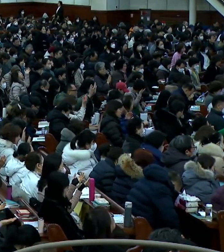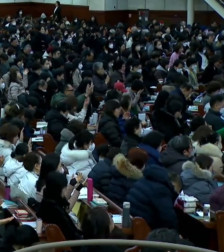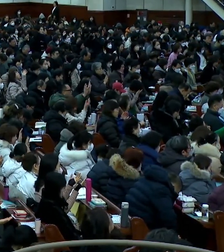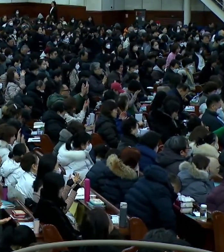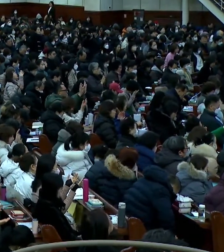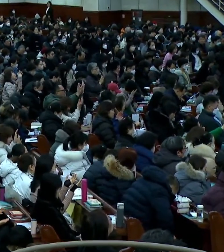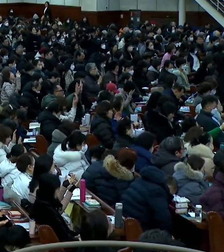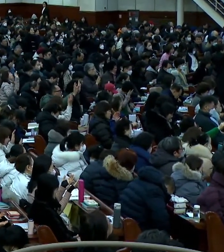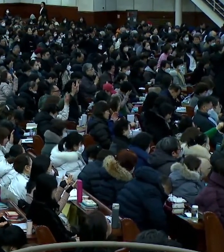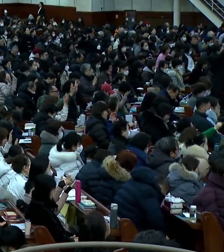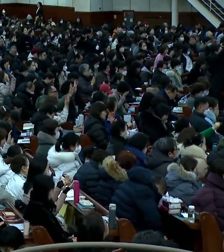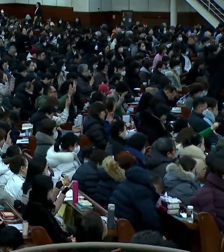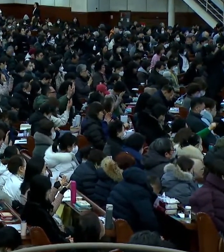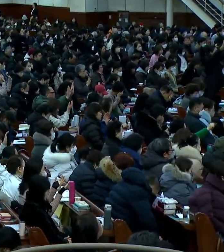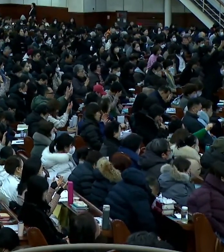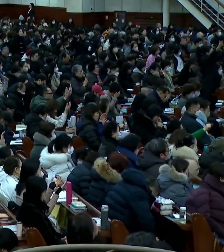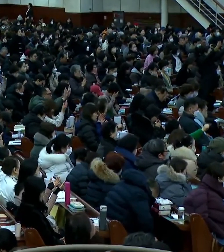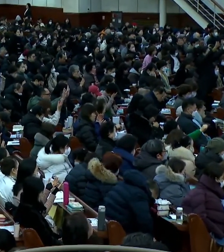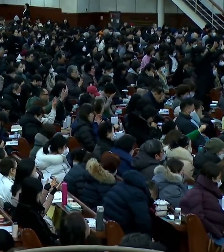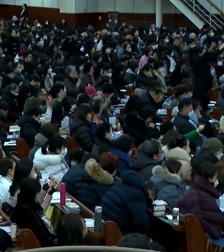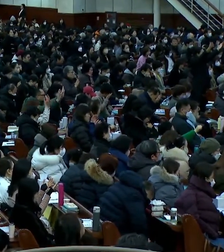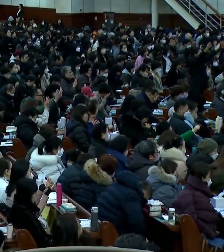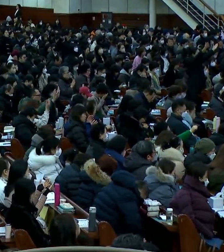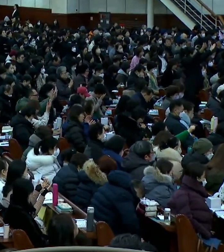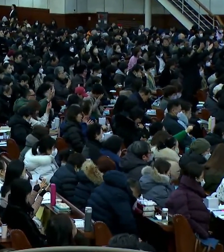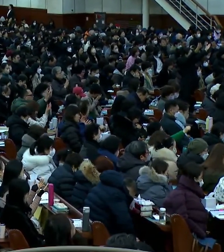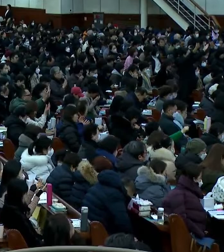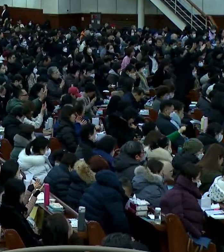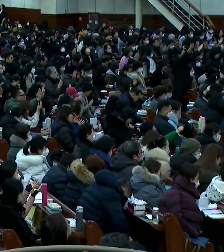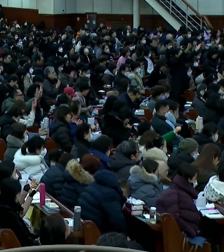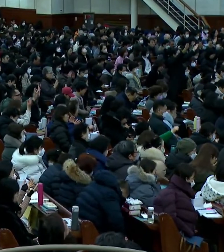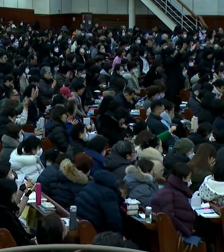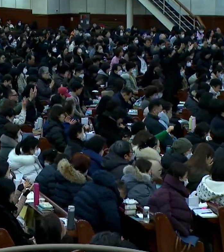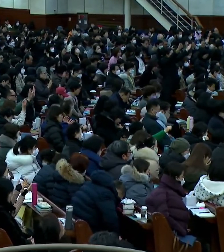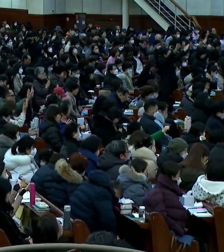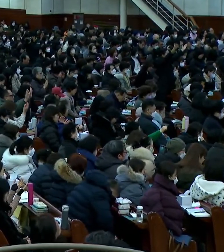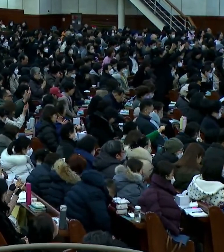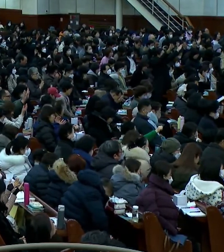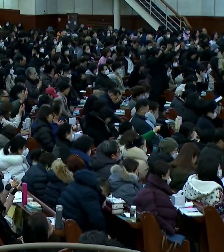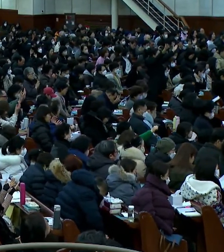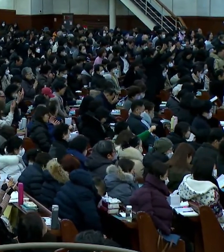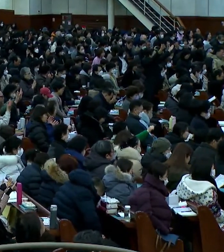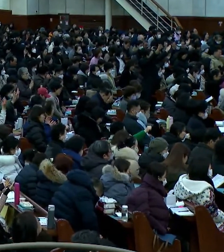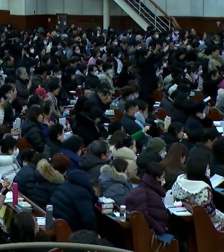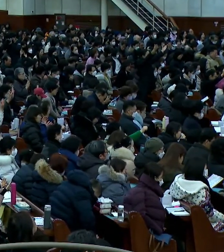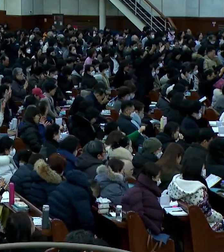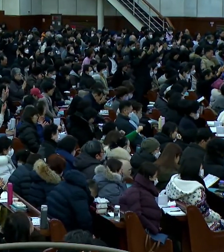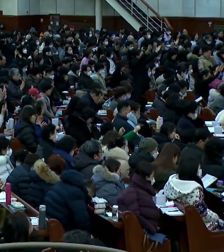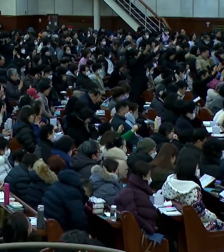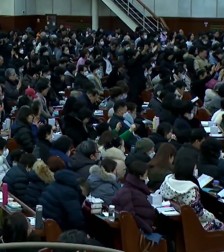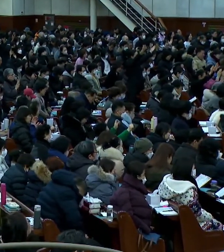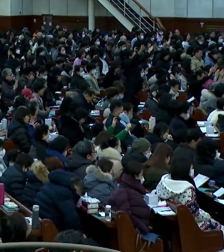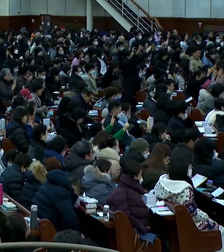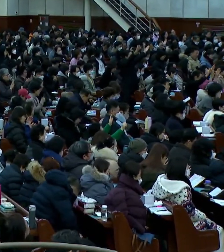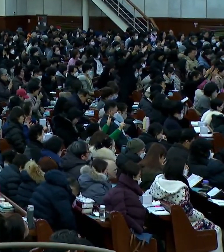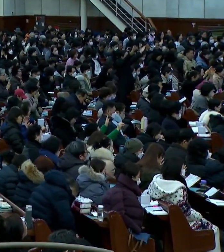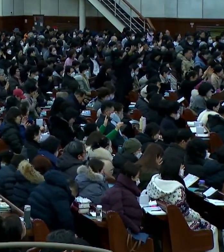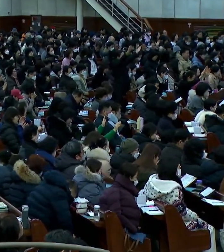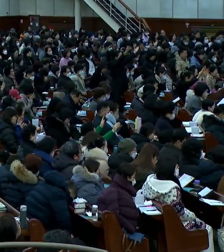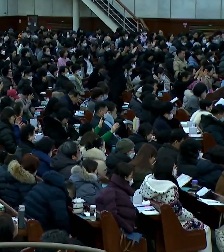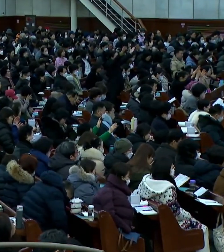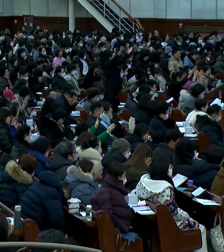놀라운 은혜의 역사들이 일어날 수 있도록 주여 역사하여 주시옵소서. 오늘도 우리에게 한 말씀 허락하여